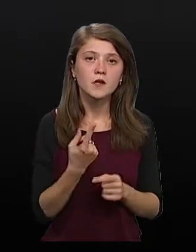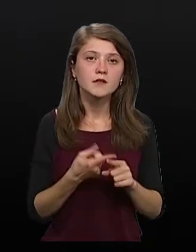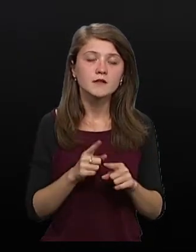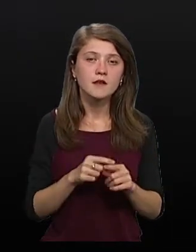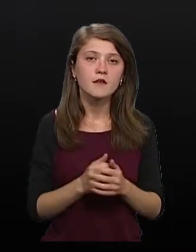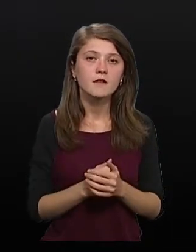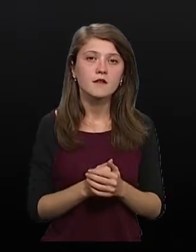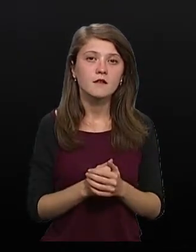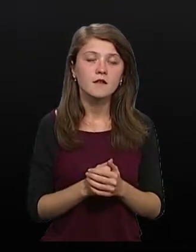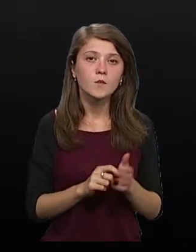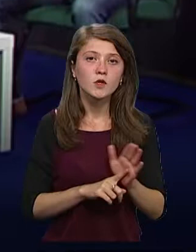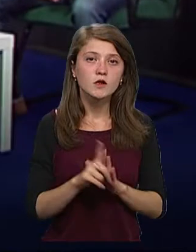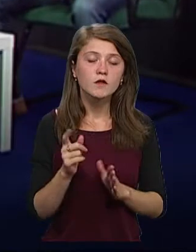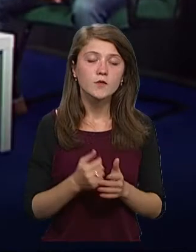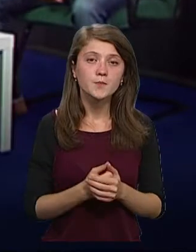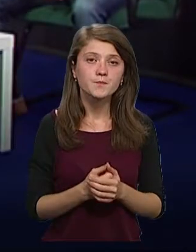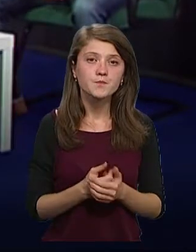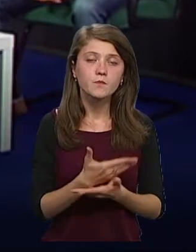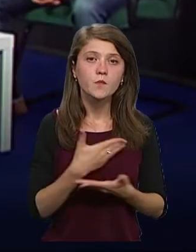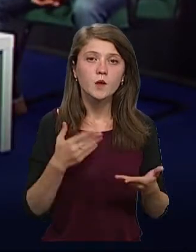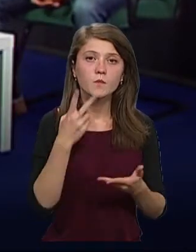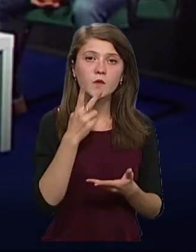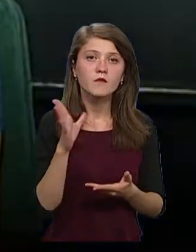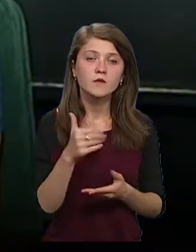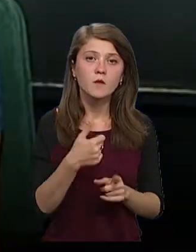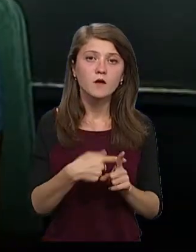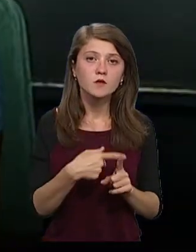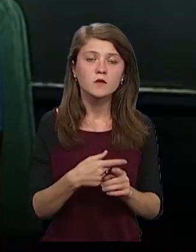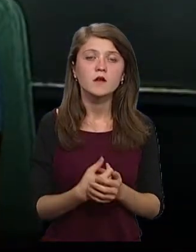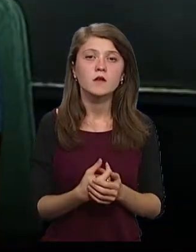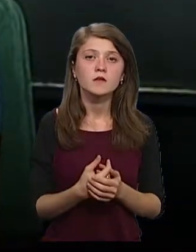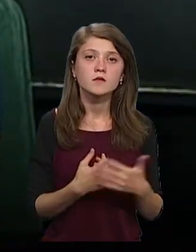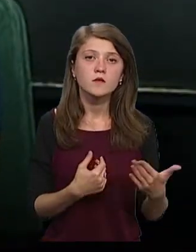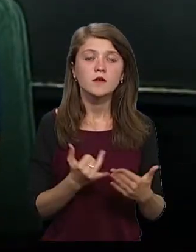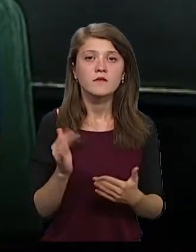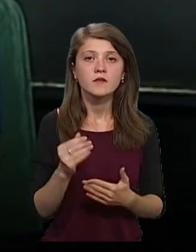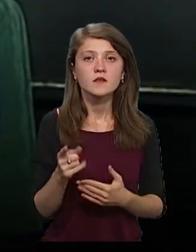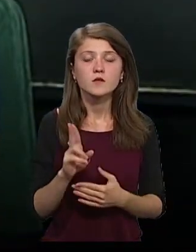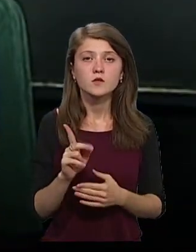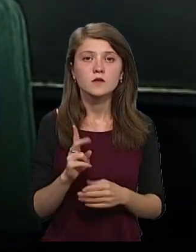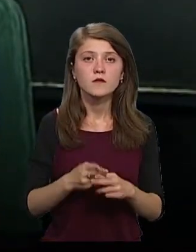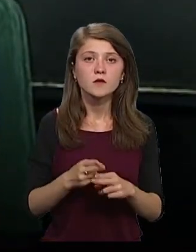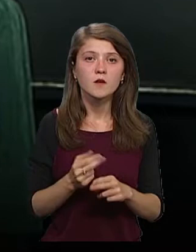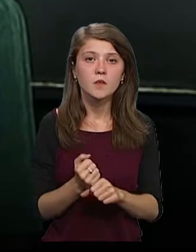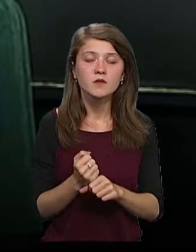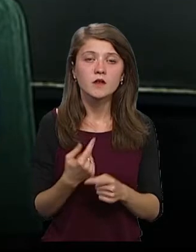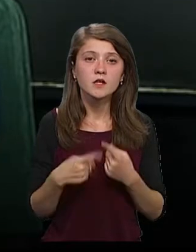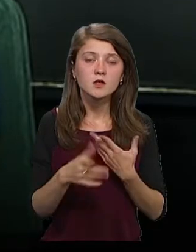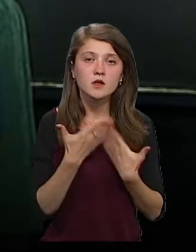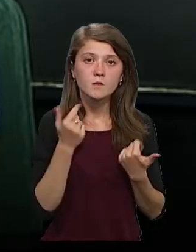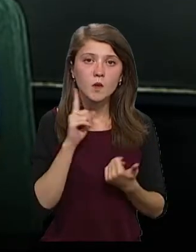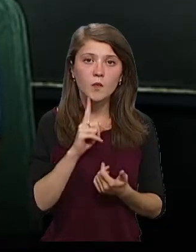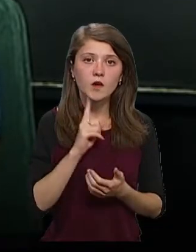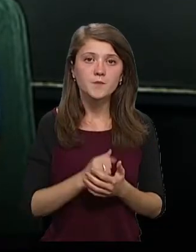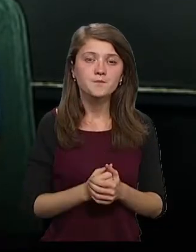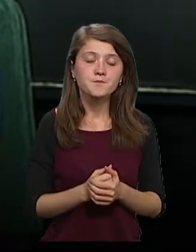так? Так, ми побачили всі такі добрі сторони і всі те, що заважає працювати. Інших немає. Поки,